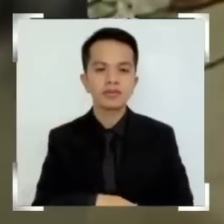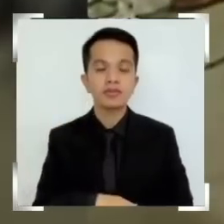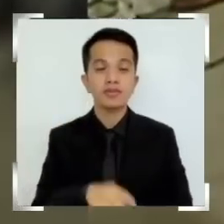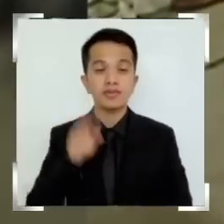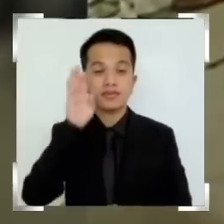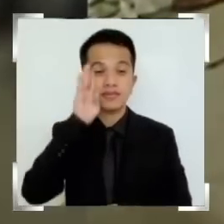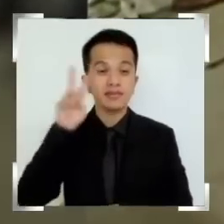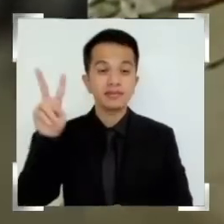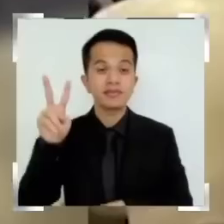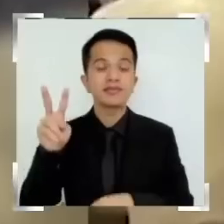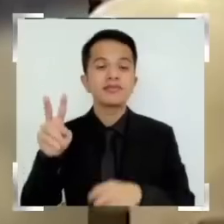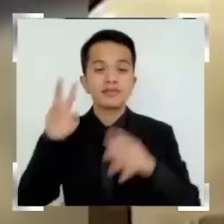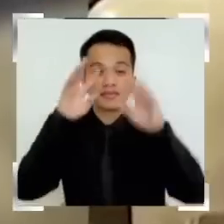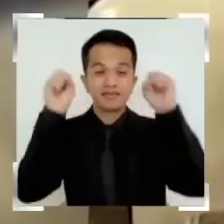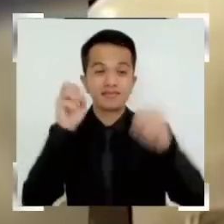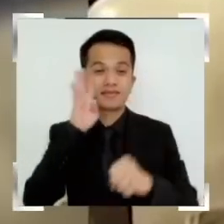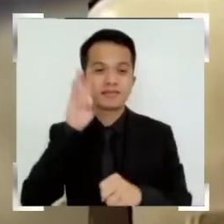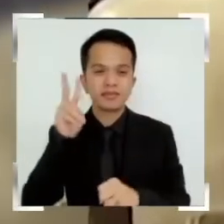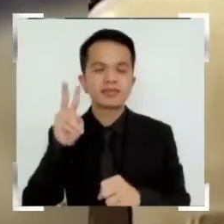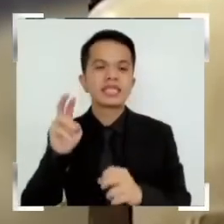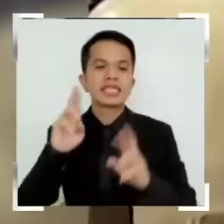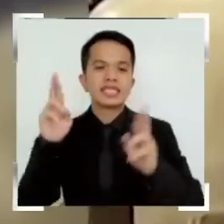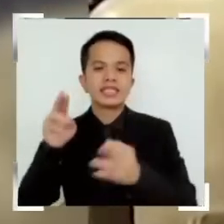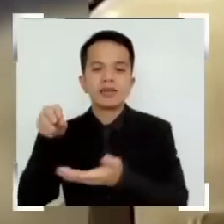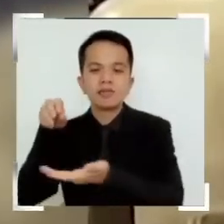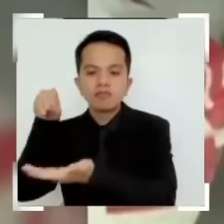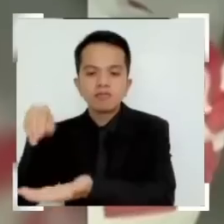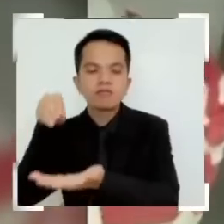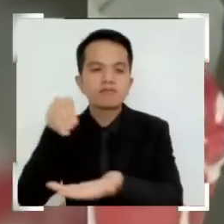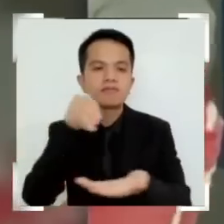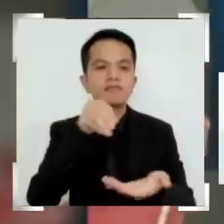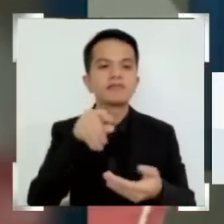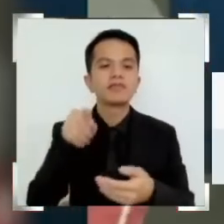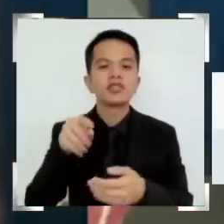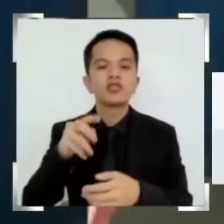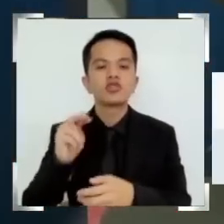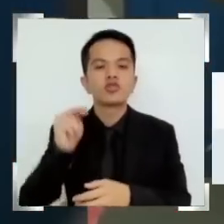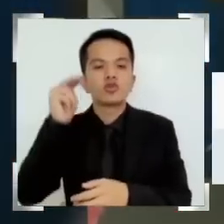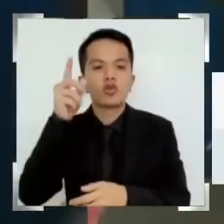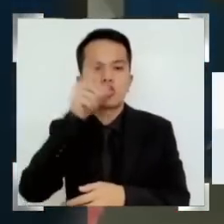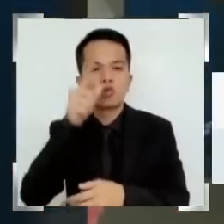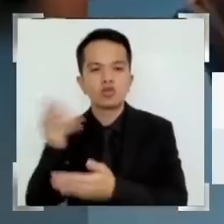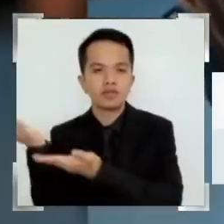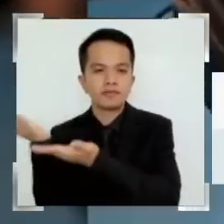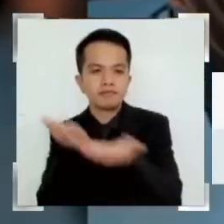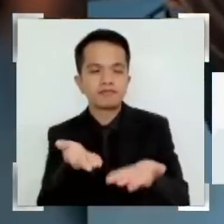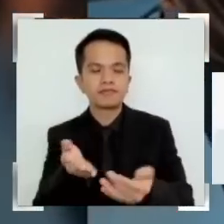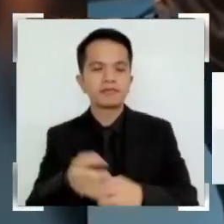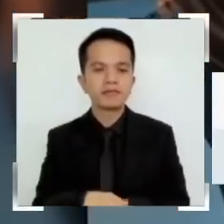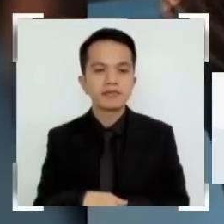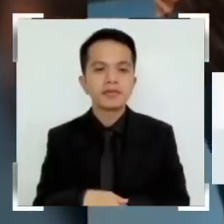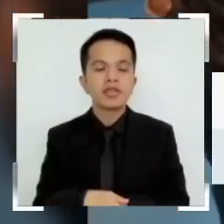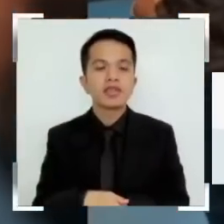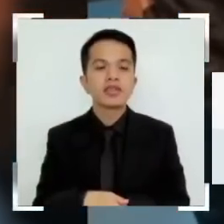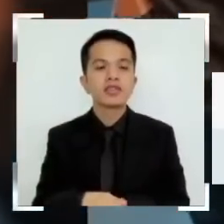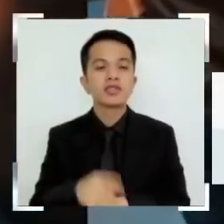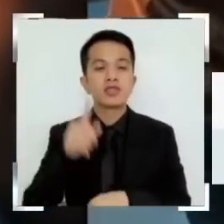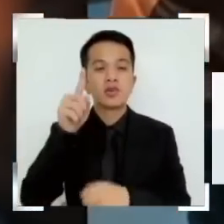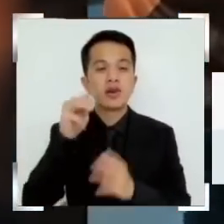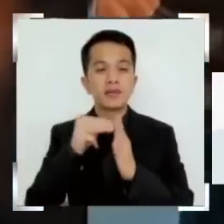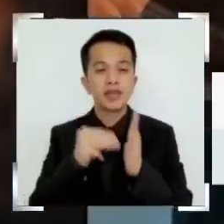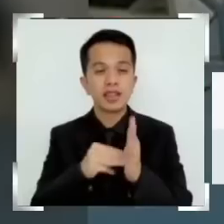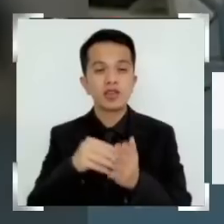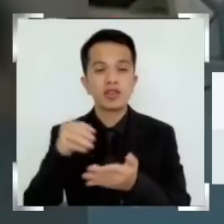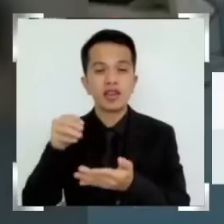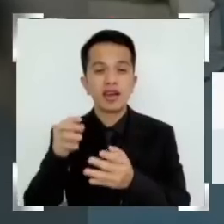nagpadala na ng relief goods at personnel sa Northern Luzon. Bukod sa 1 milyong food packs at iba pang tulong, may higit